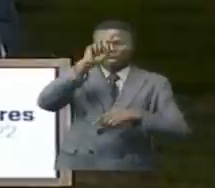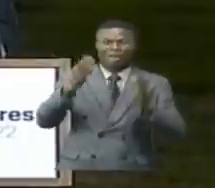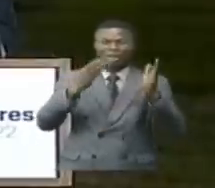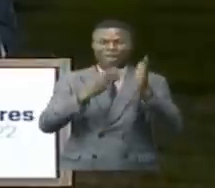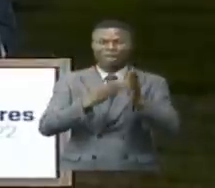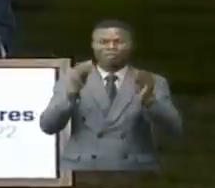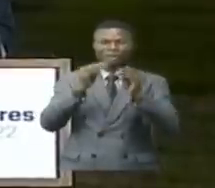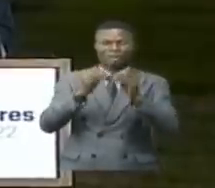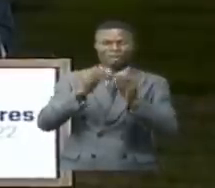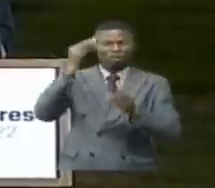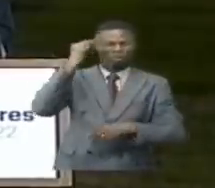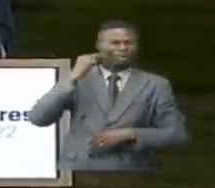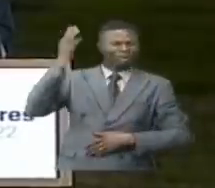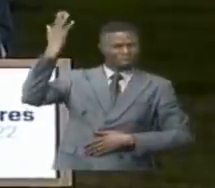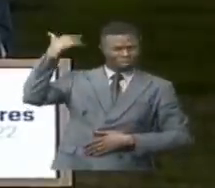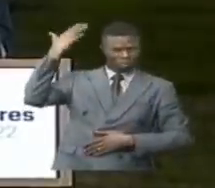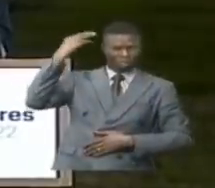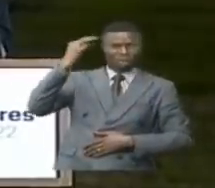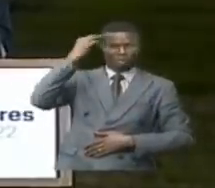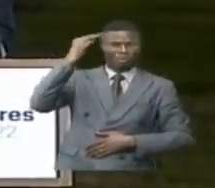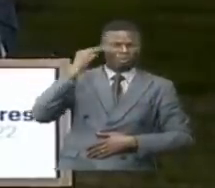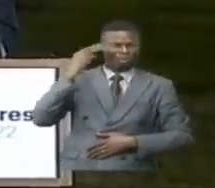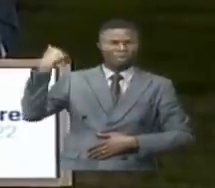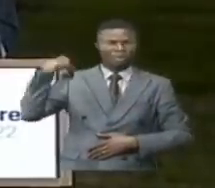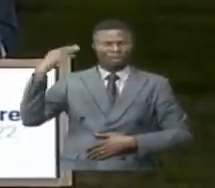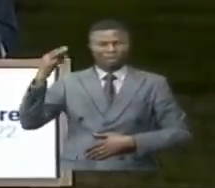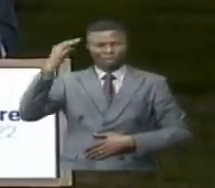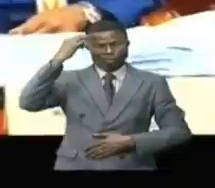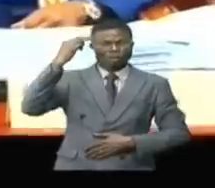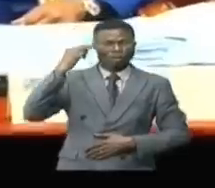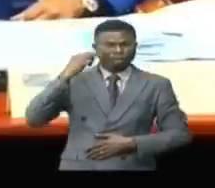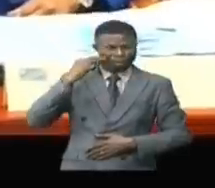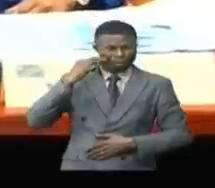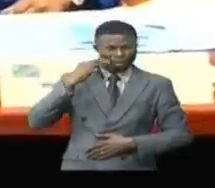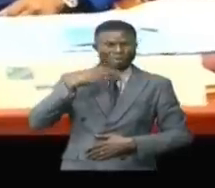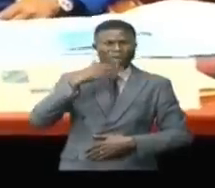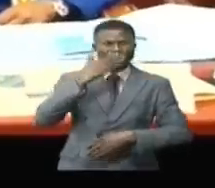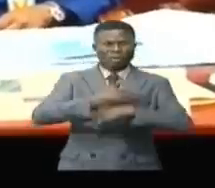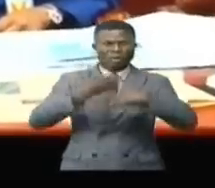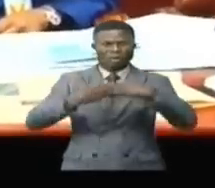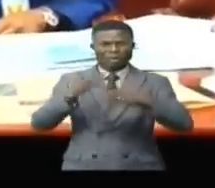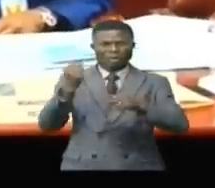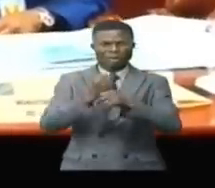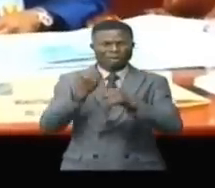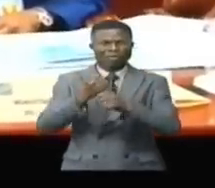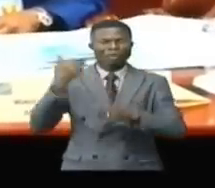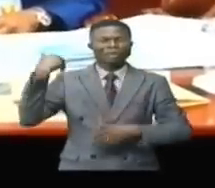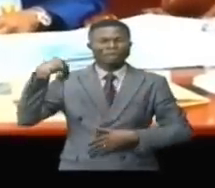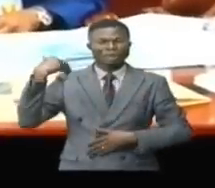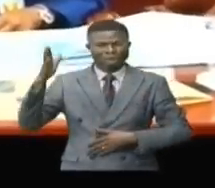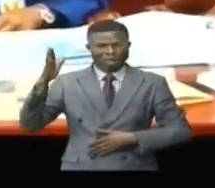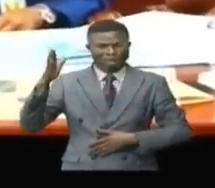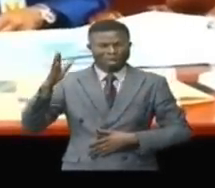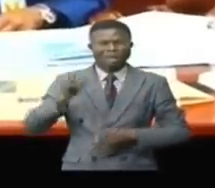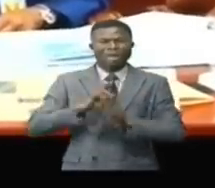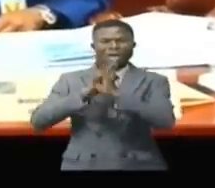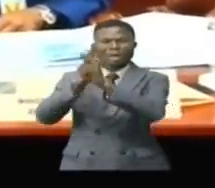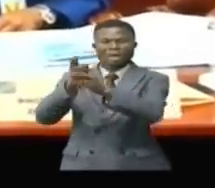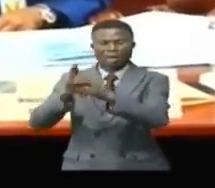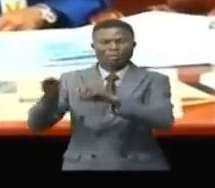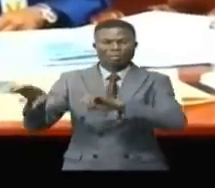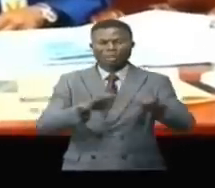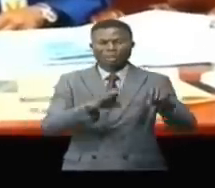du Conseil des ministres, le ministre d'État, ministre des Infrastructures et Travaux publics, a présenté les